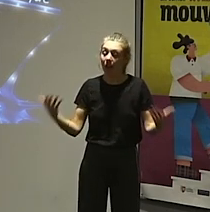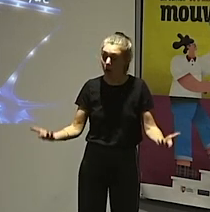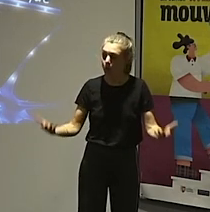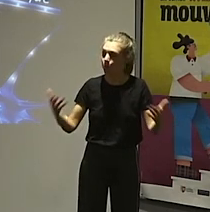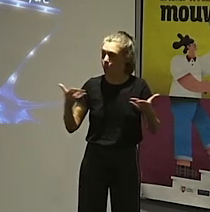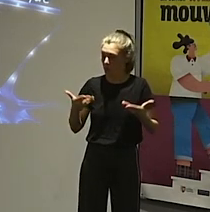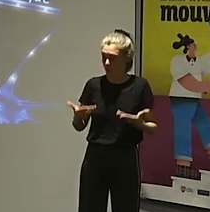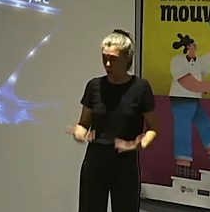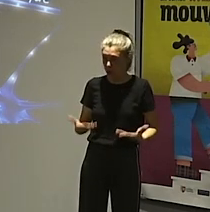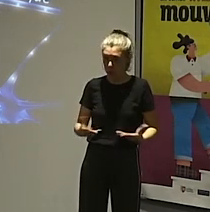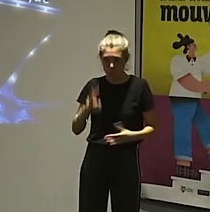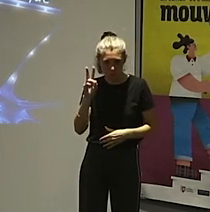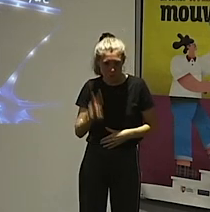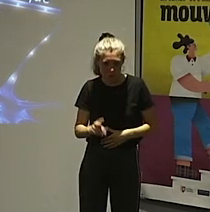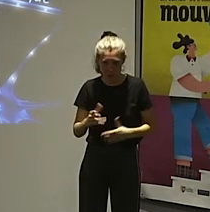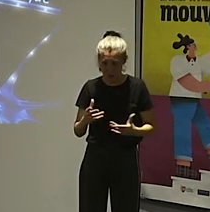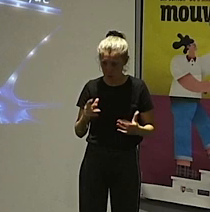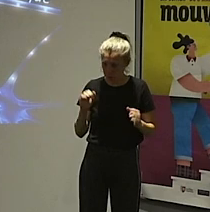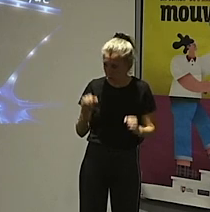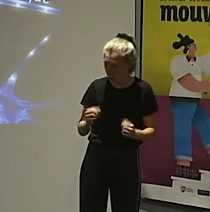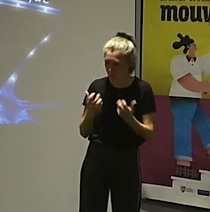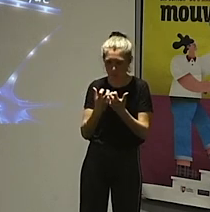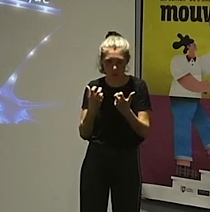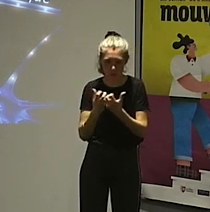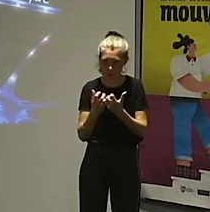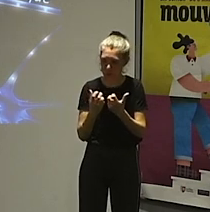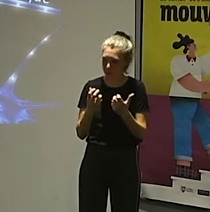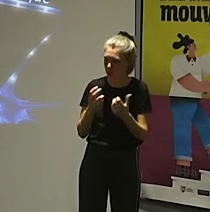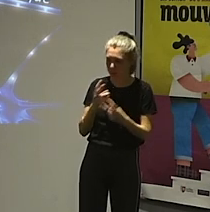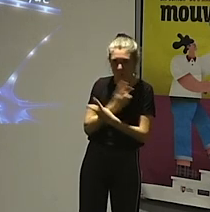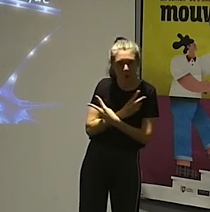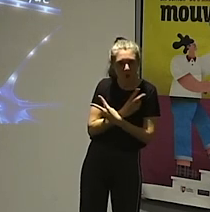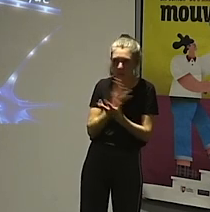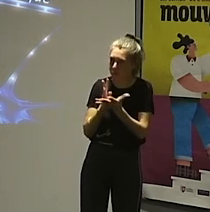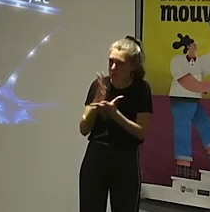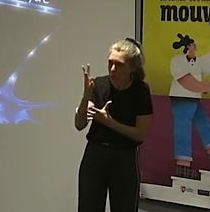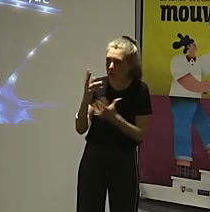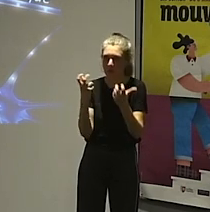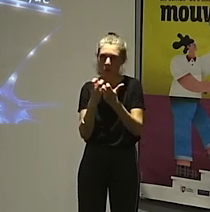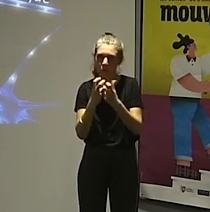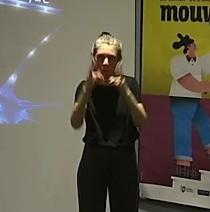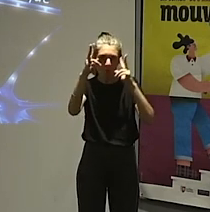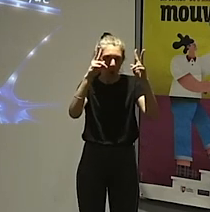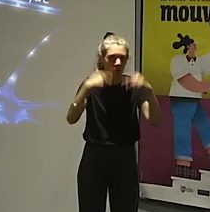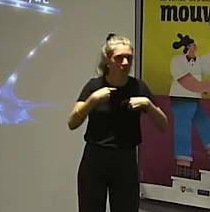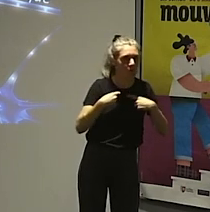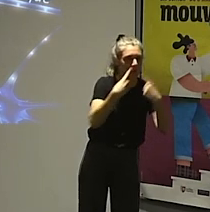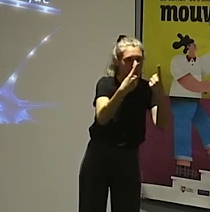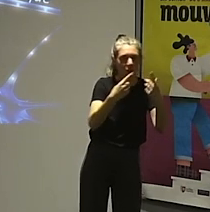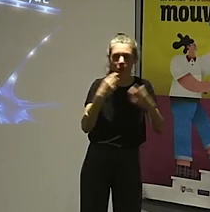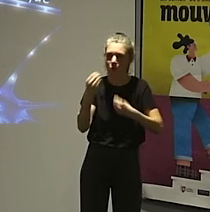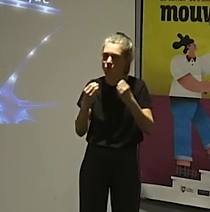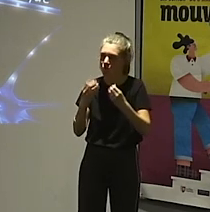aujourd'hui, j'ai des projets de vacances, j'ai des projets de partir en montagne ou de partir en randonnée, ce que je